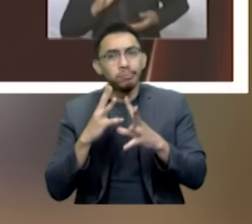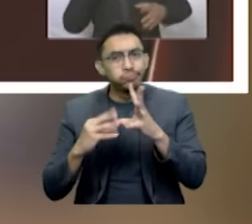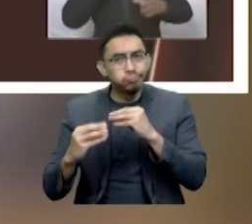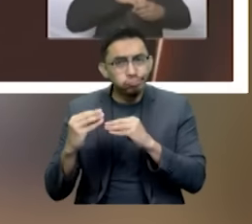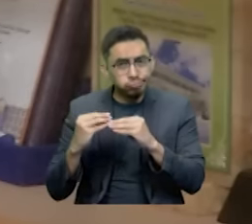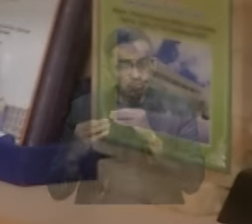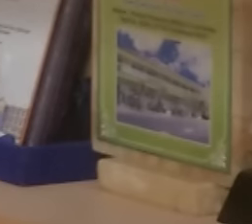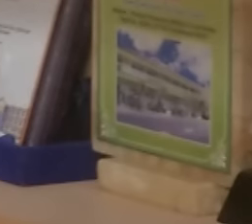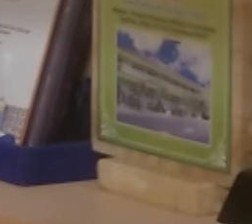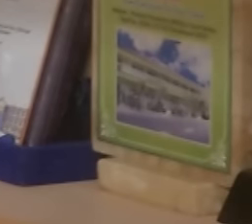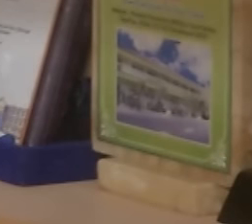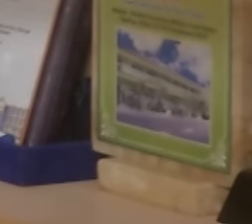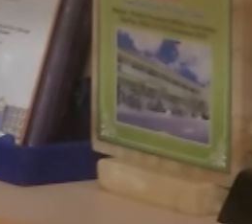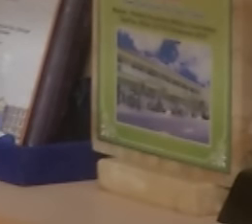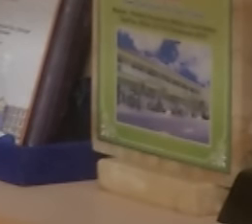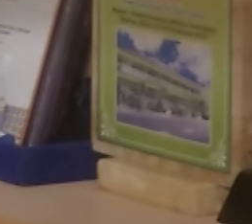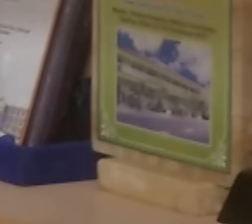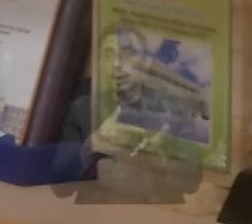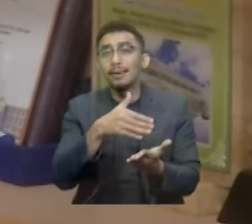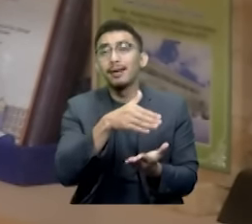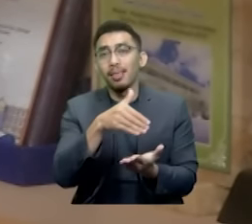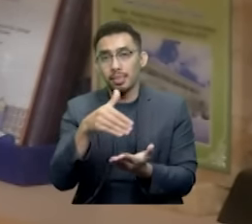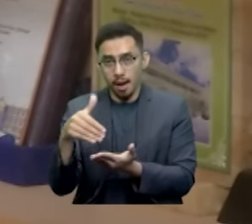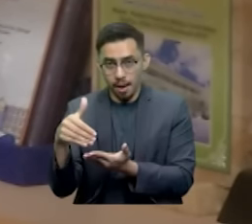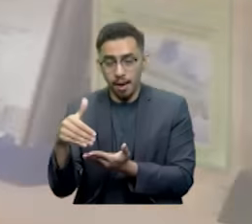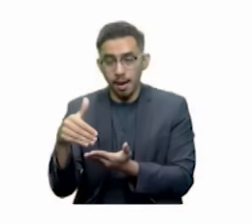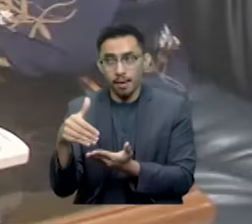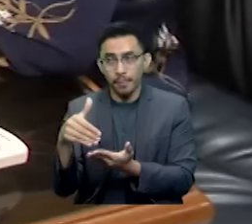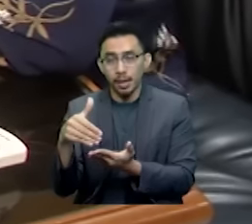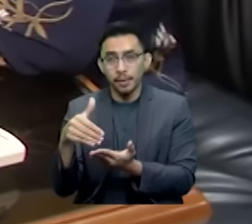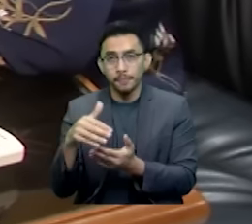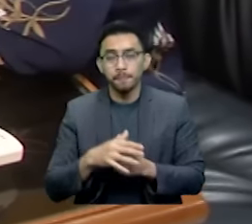data itu sebagai bentuk logos dalam retorika.